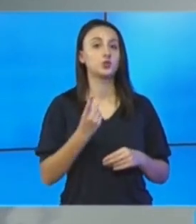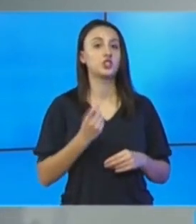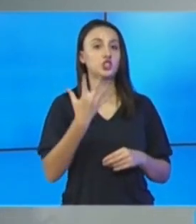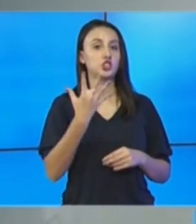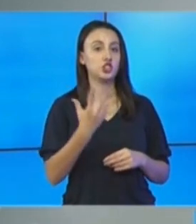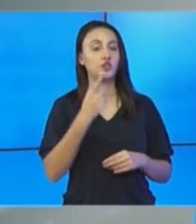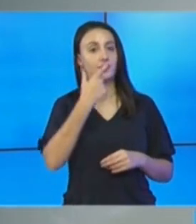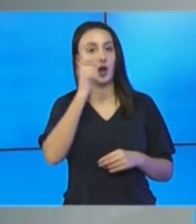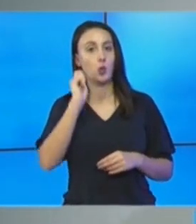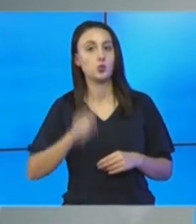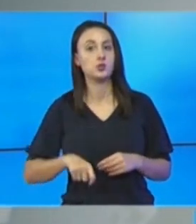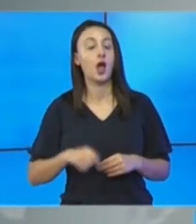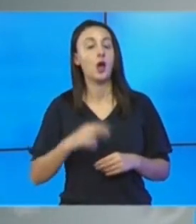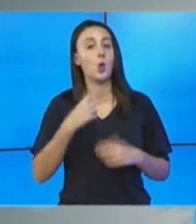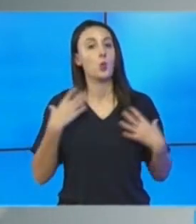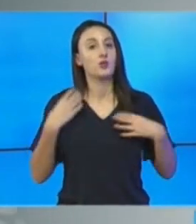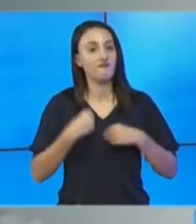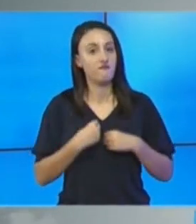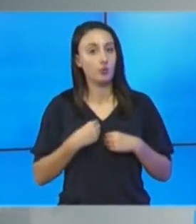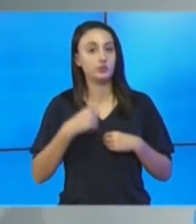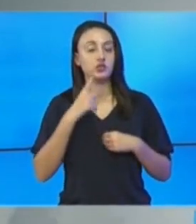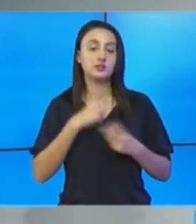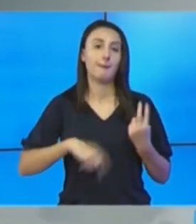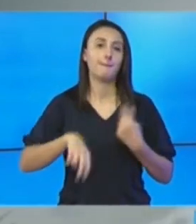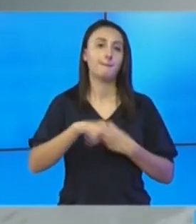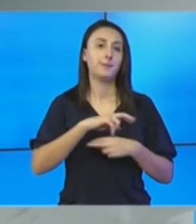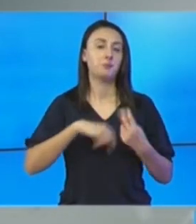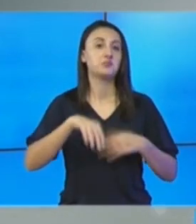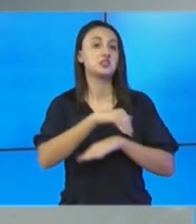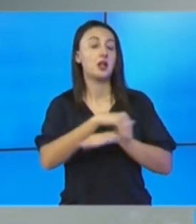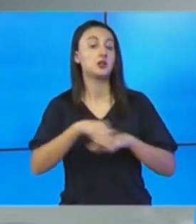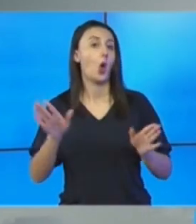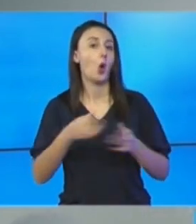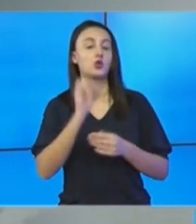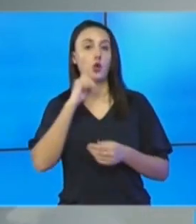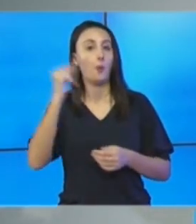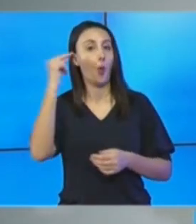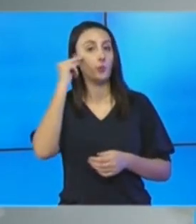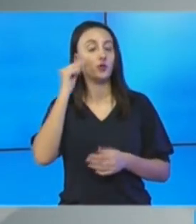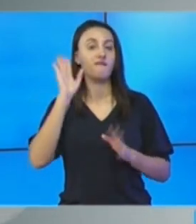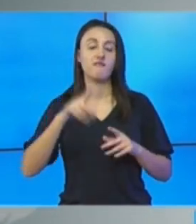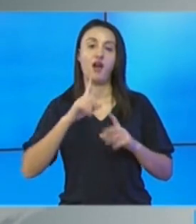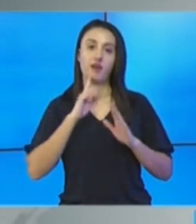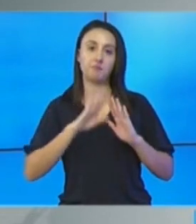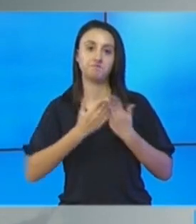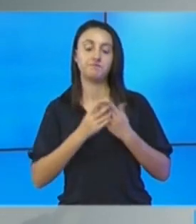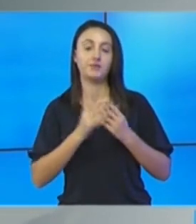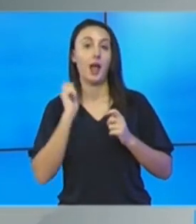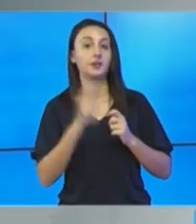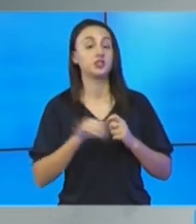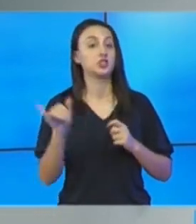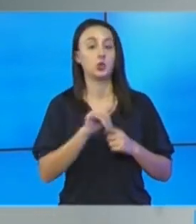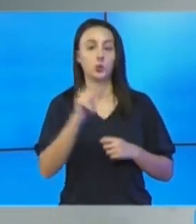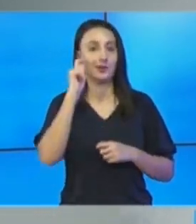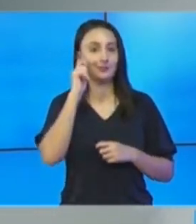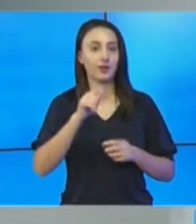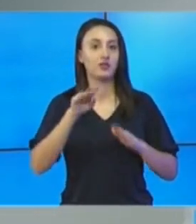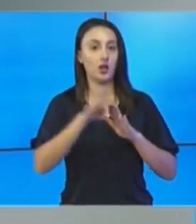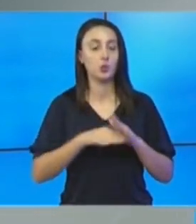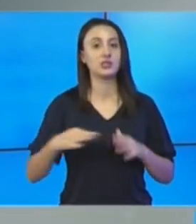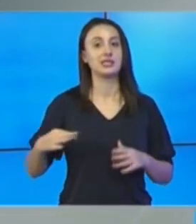polițiști va renunța la uniformă și se va plimba pe străzi ca orice om obișnuit, doar că va avea la el carnetul de amenzi, iar cei care nu respectă